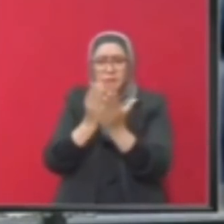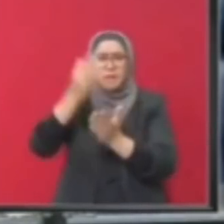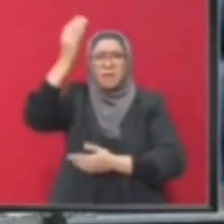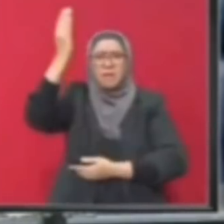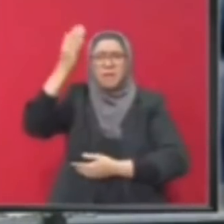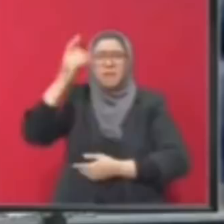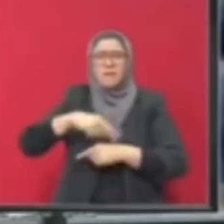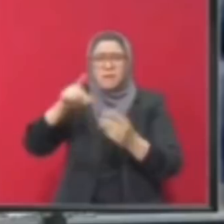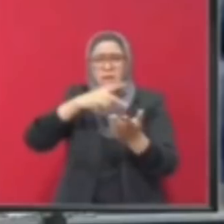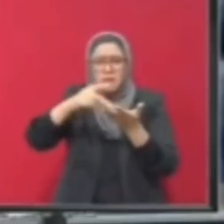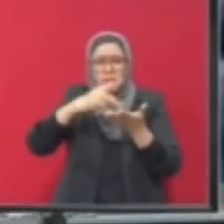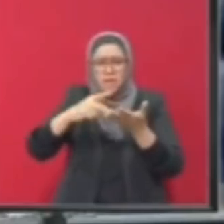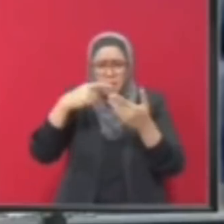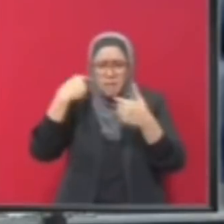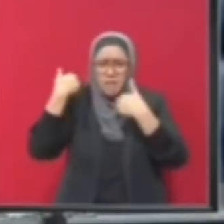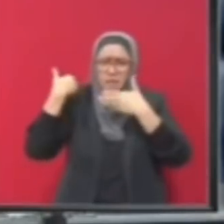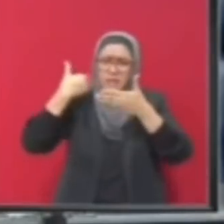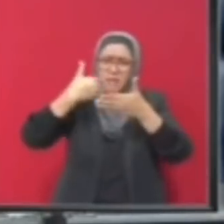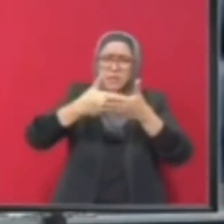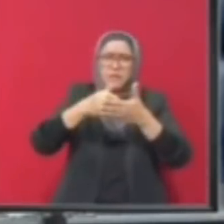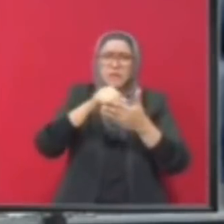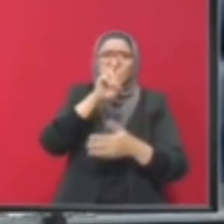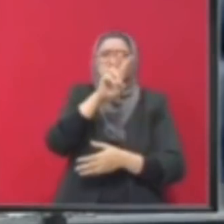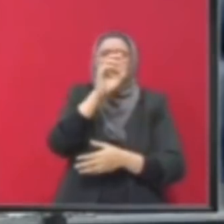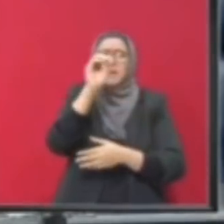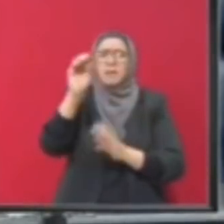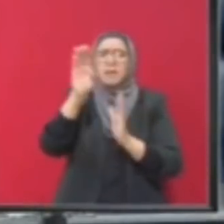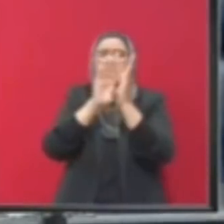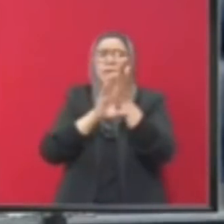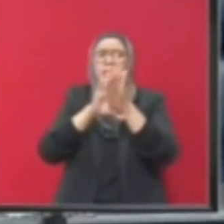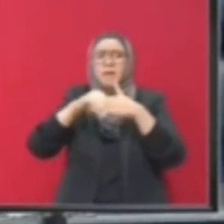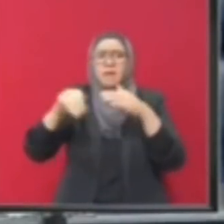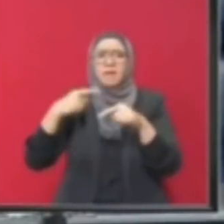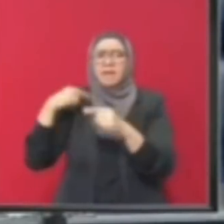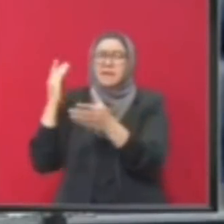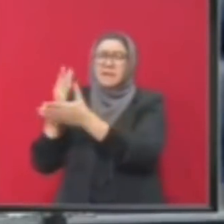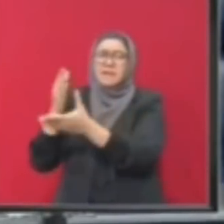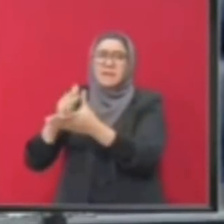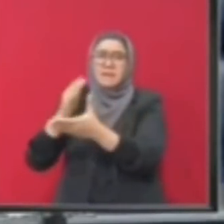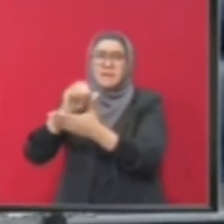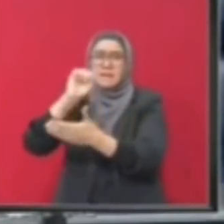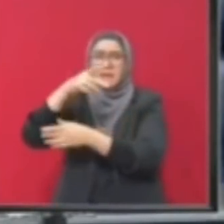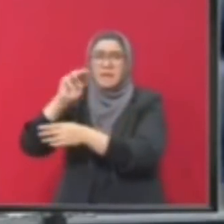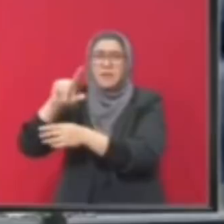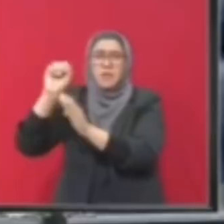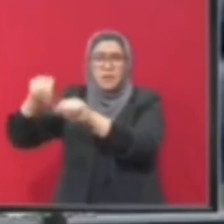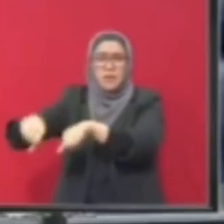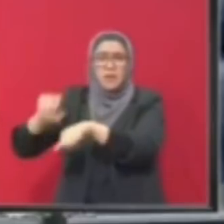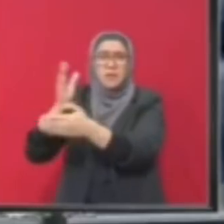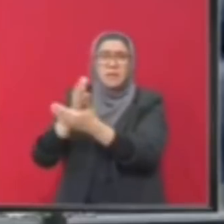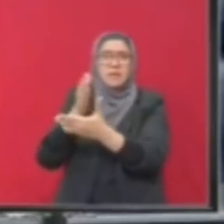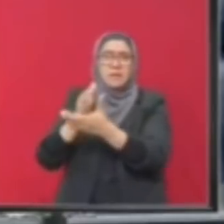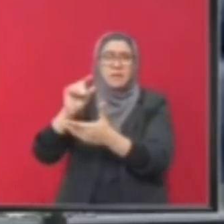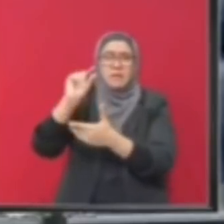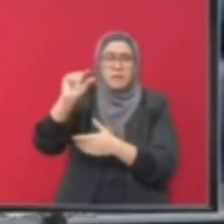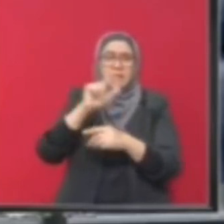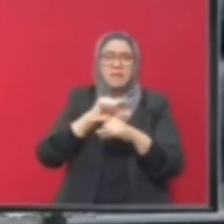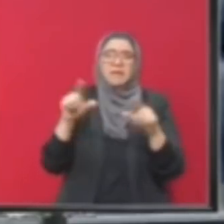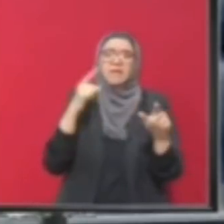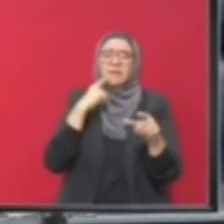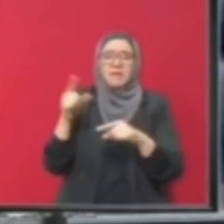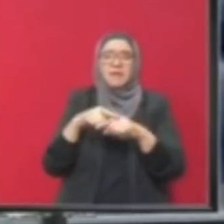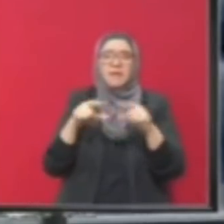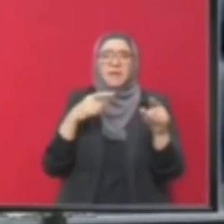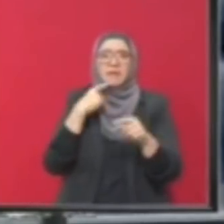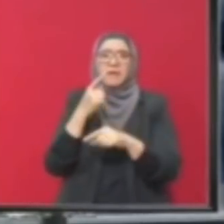sehingga mencecah 200 bilion. Hari ini kita hanya dapat 5 bilion saja. Dan hasil daripada